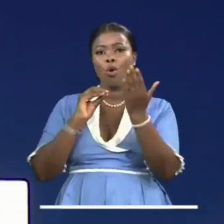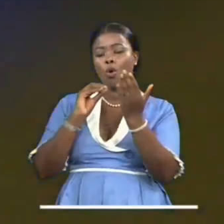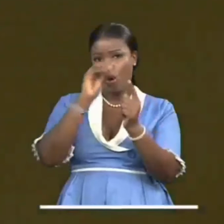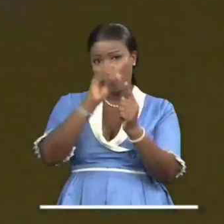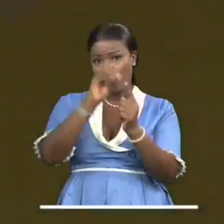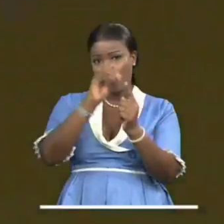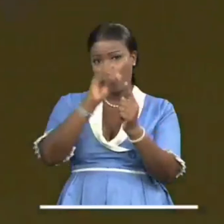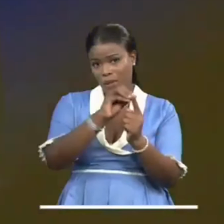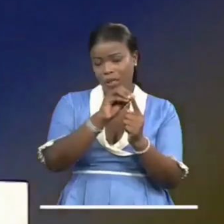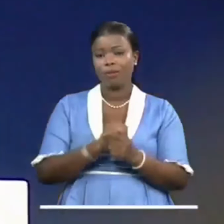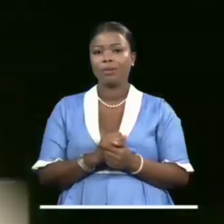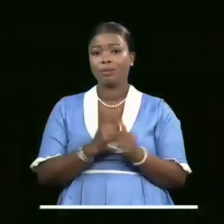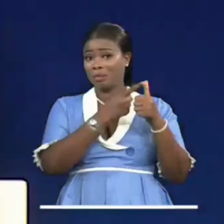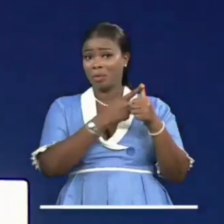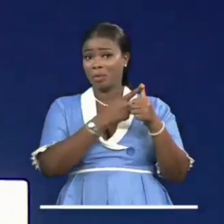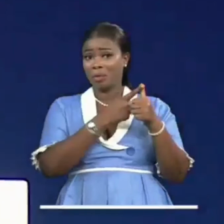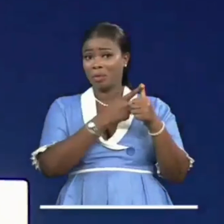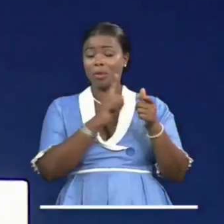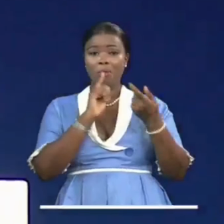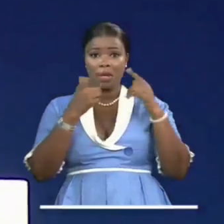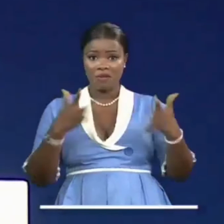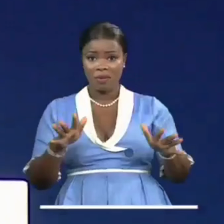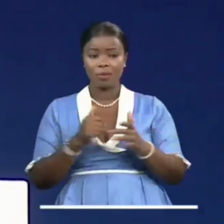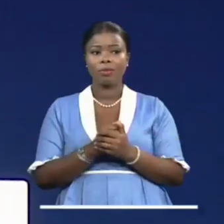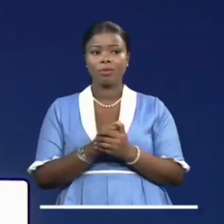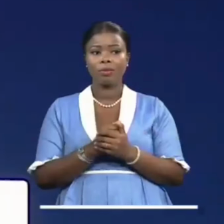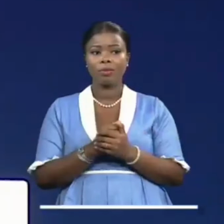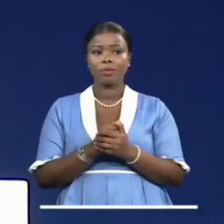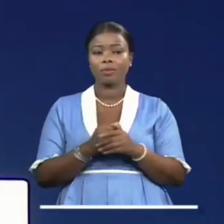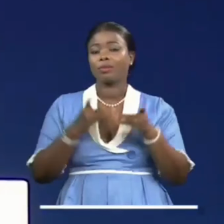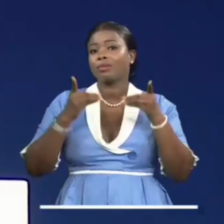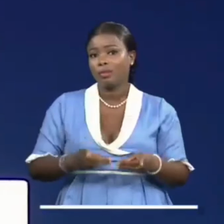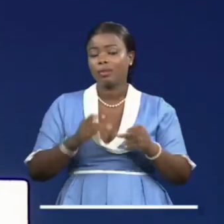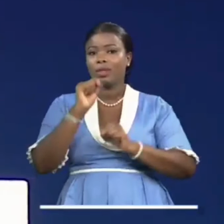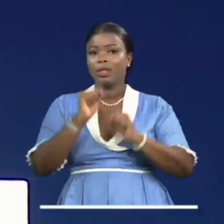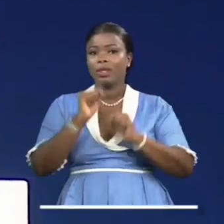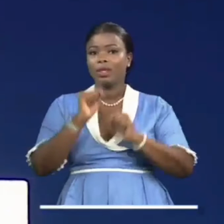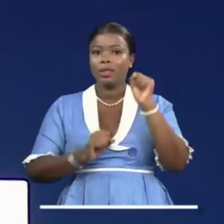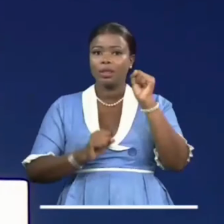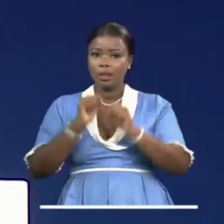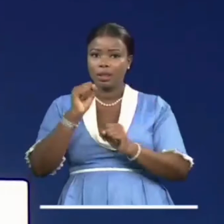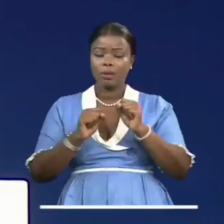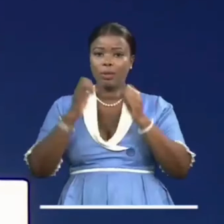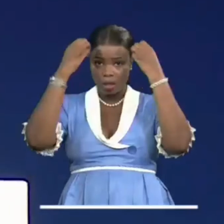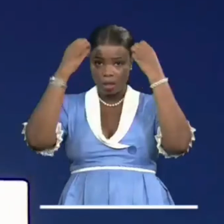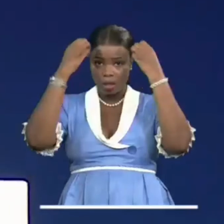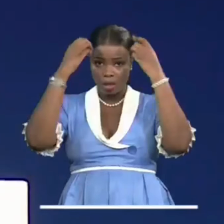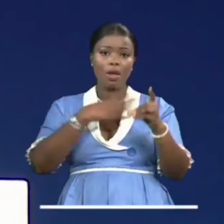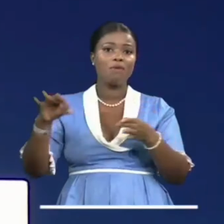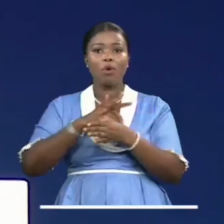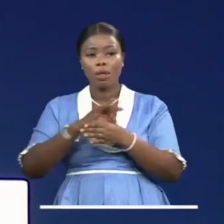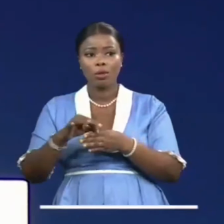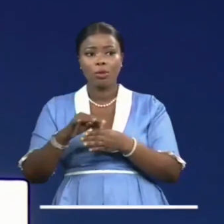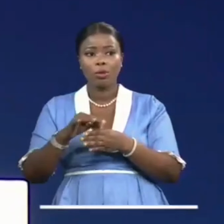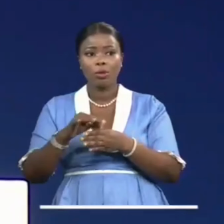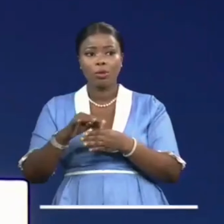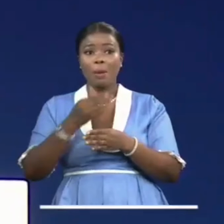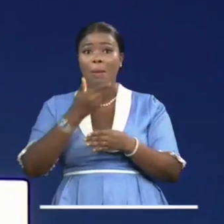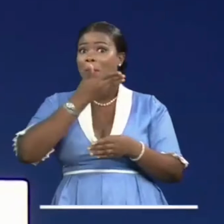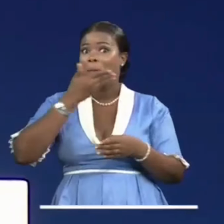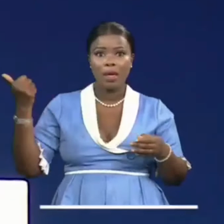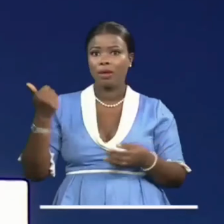premier objectif j'en avais parlé tout à l'heure c'est le disposer d'un système d'éducation et de formation professionnelle et technique de